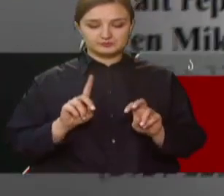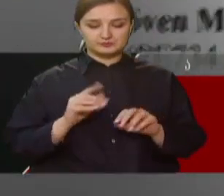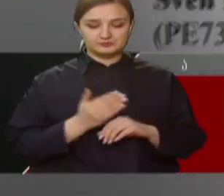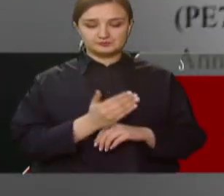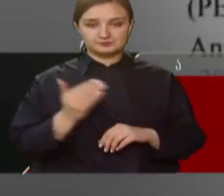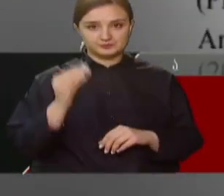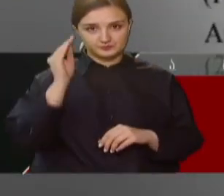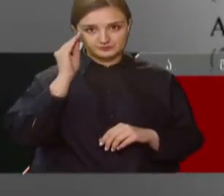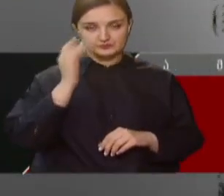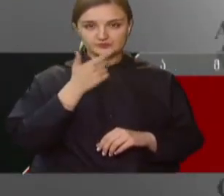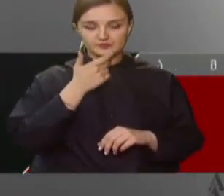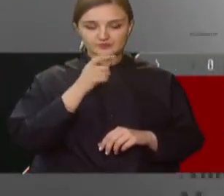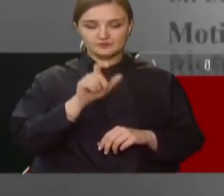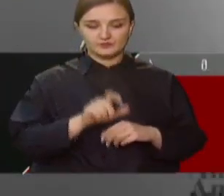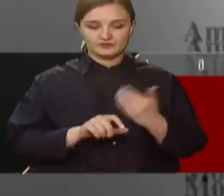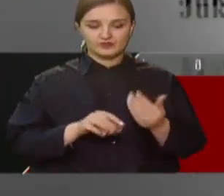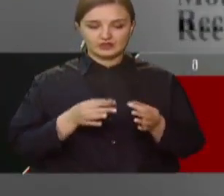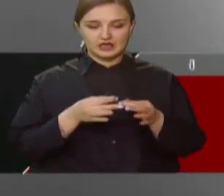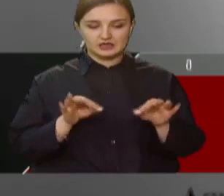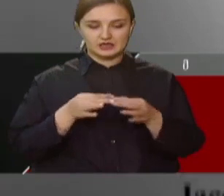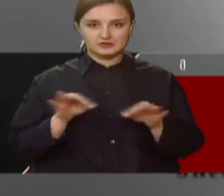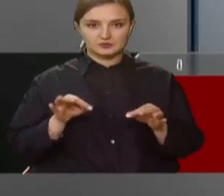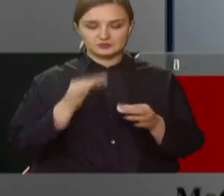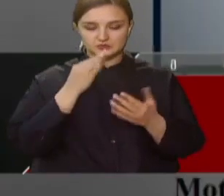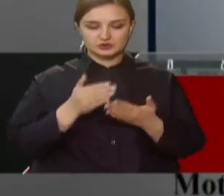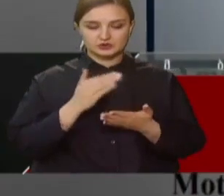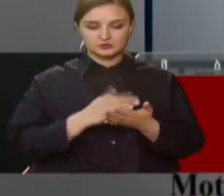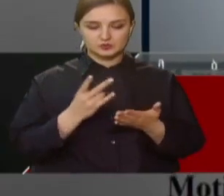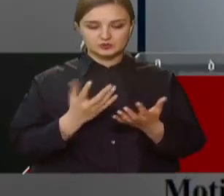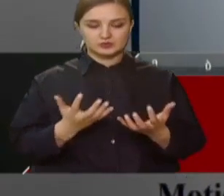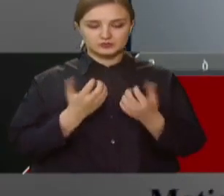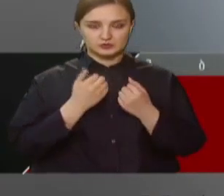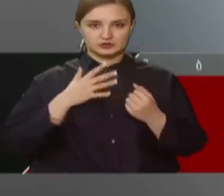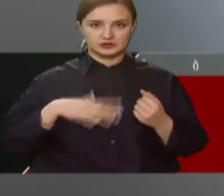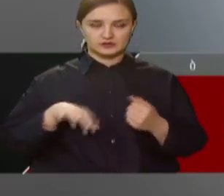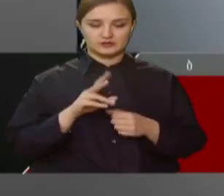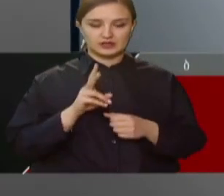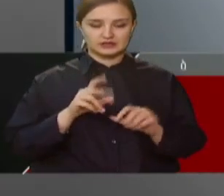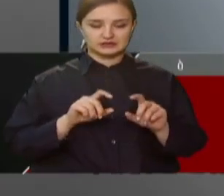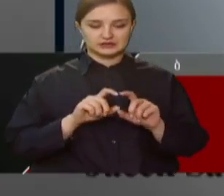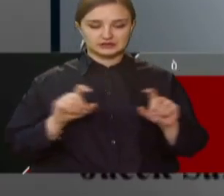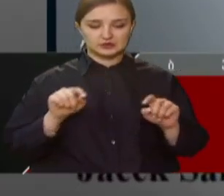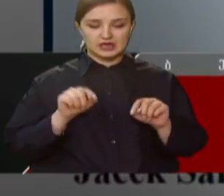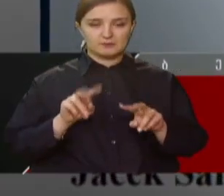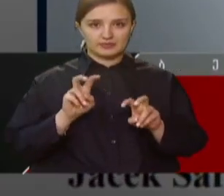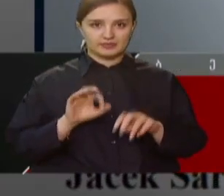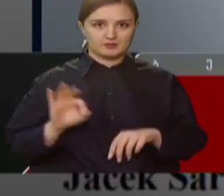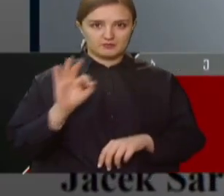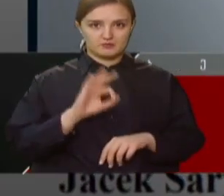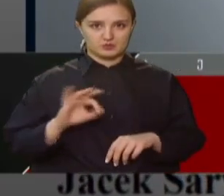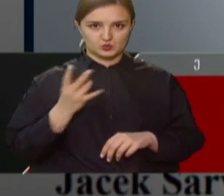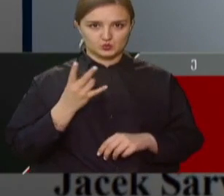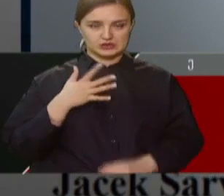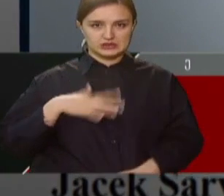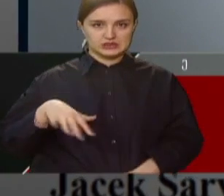მათი მოსაზრებით მიხელ სააკაშვილის გათავისუფლების შემდეგ უნდა მიიღოს მხოლოდ საქართველოს კანდიდატის სტატუსი, ანუ ამ თემაზე უნდა გაიაროს, ასე